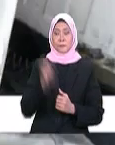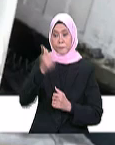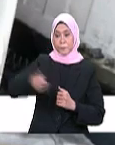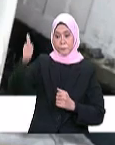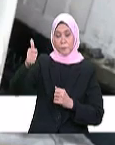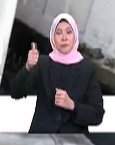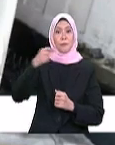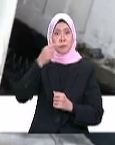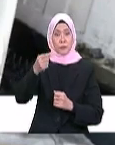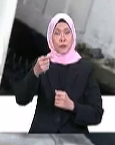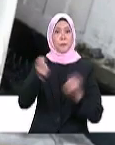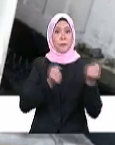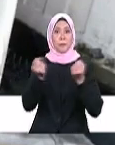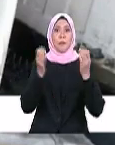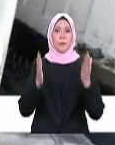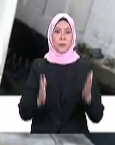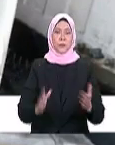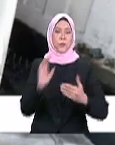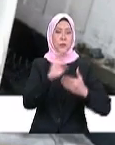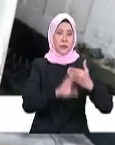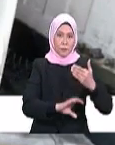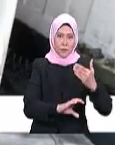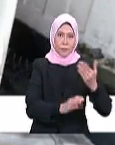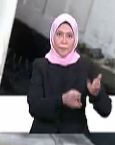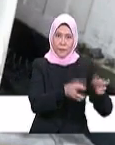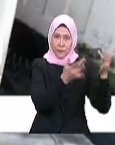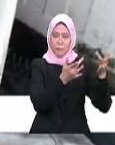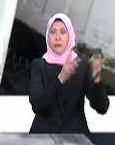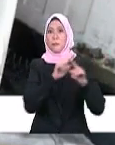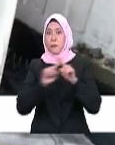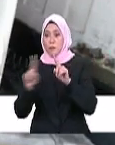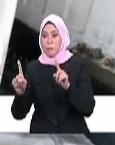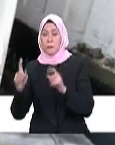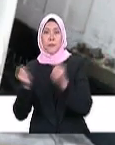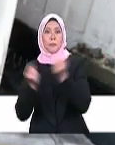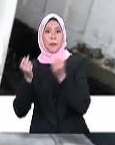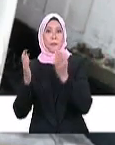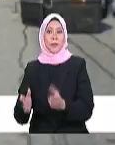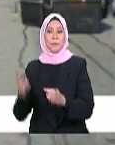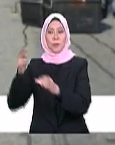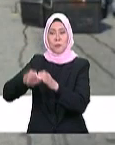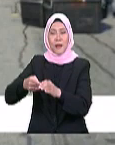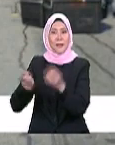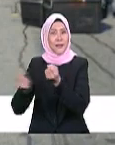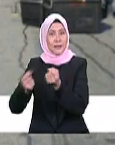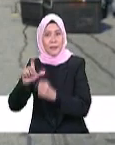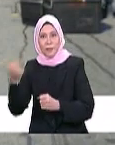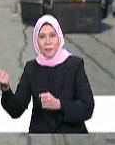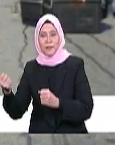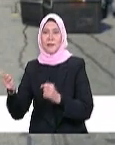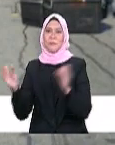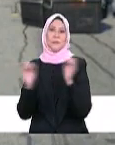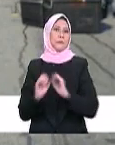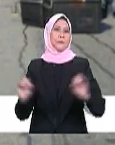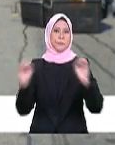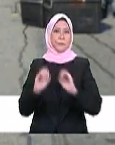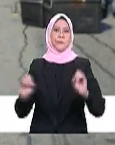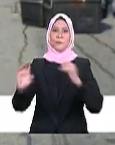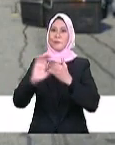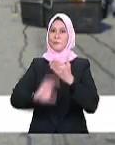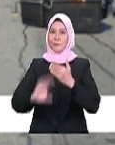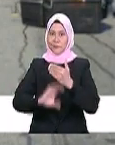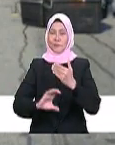Kahar, pemandu berkenaan cedera ringan, manakala pemandu dan penumpang kenderaan lain tidak mengalami sebarang